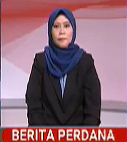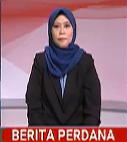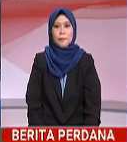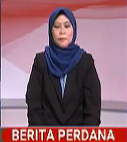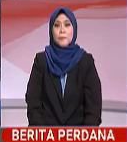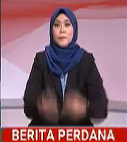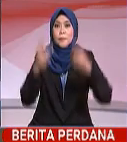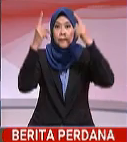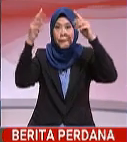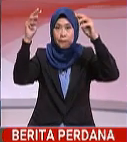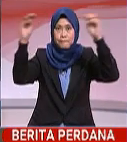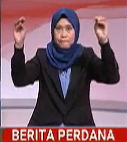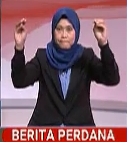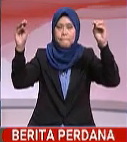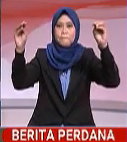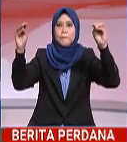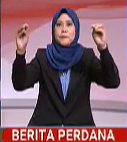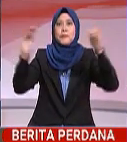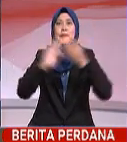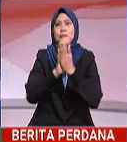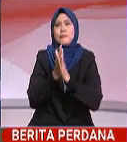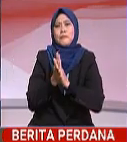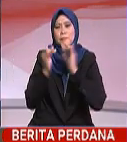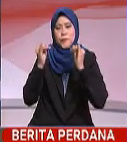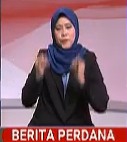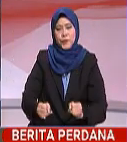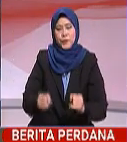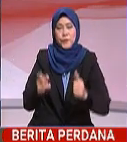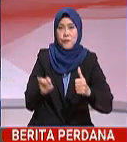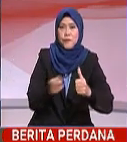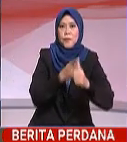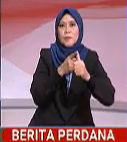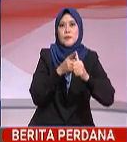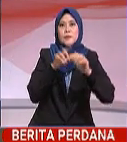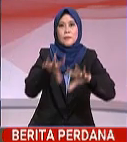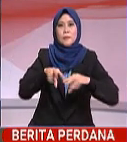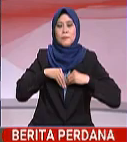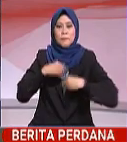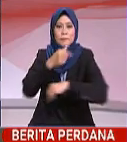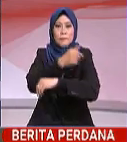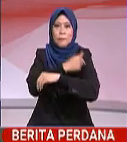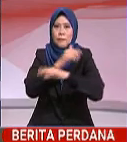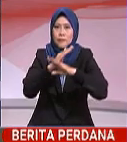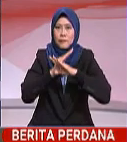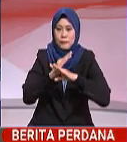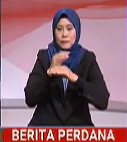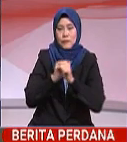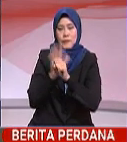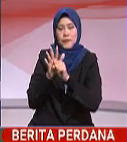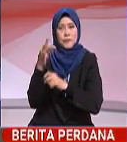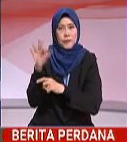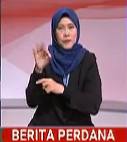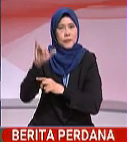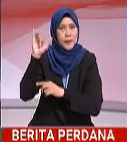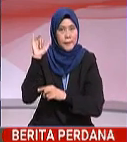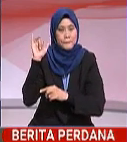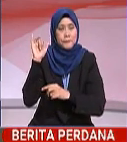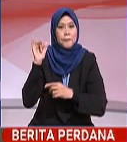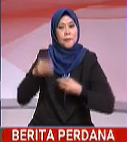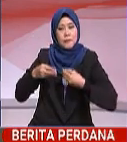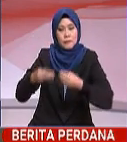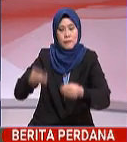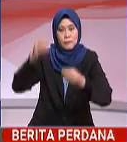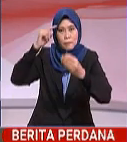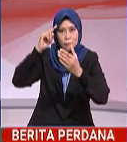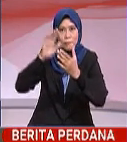Langkah Perdana Menteri Tan Sri Muhyiddin Yassin menjadi individu pertama menerima suntikan vaksin COVID-19 semalam memberi